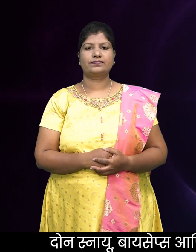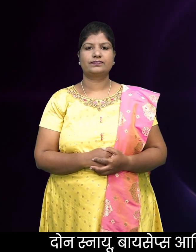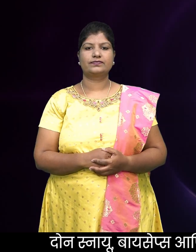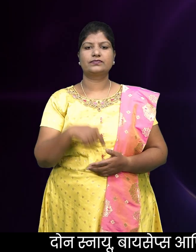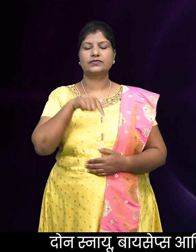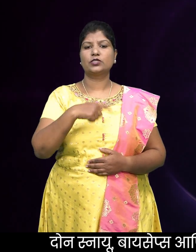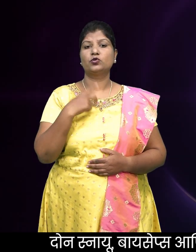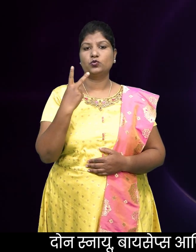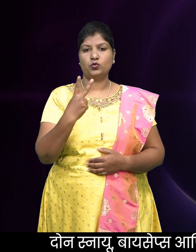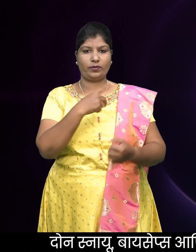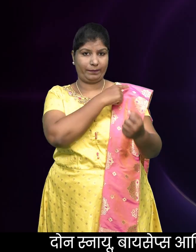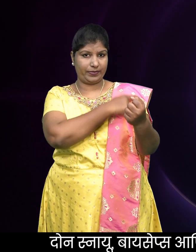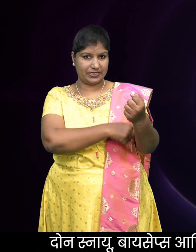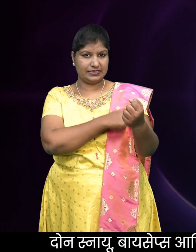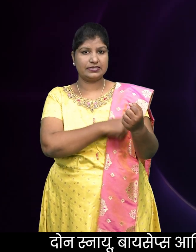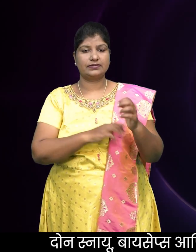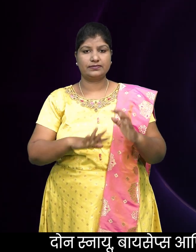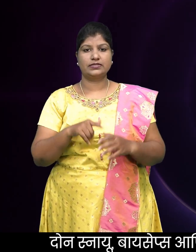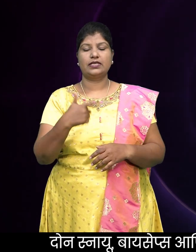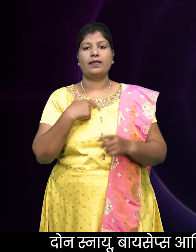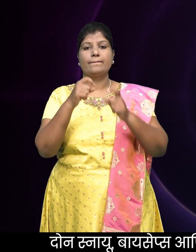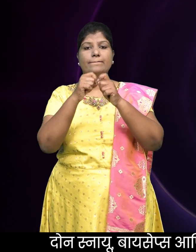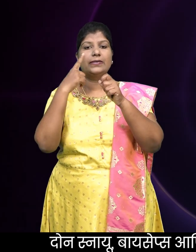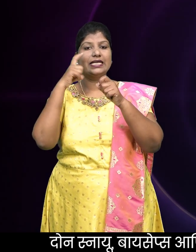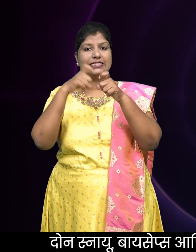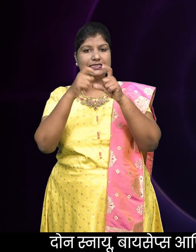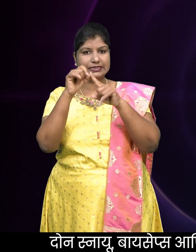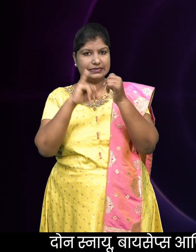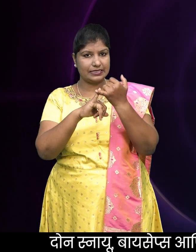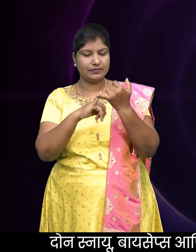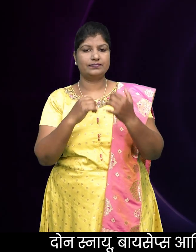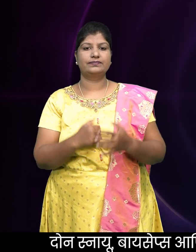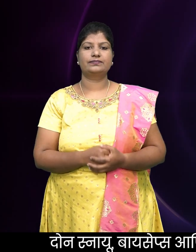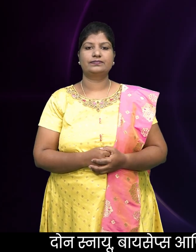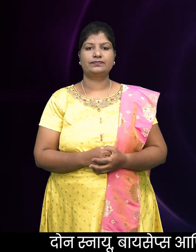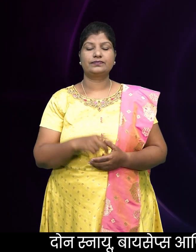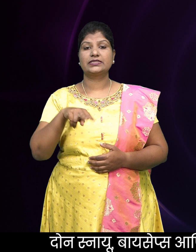दोन स्नायू बायसेप्स आणि ट्रायसेप्स एकमेकांच्या विरोधात काम करतात.